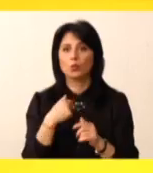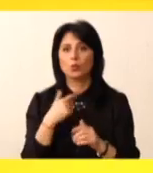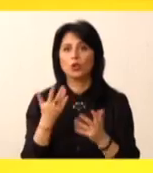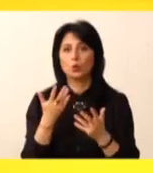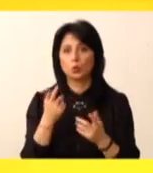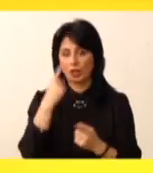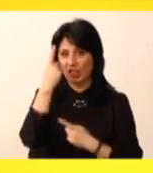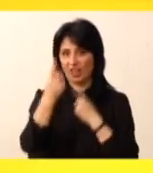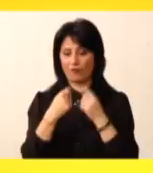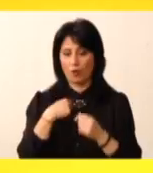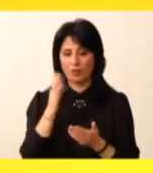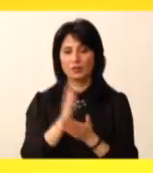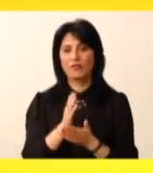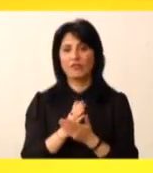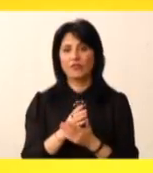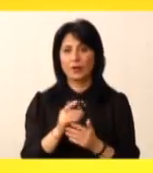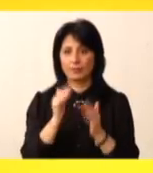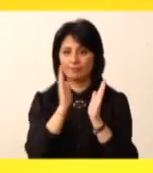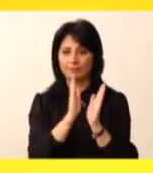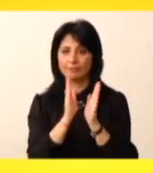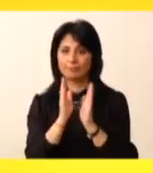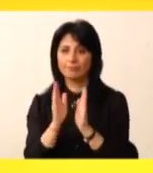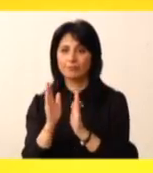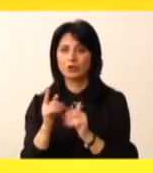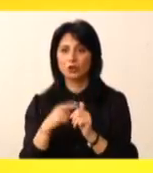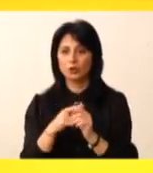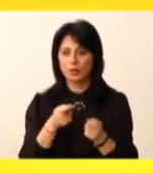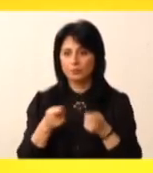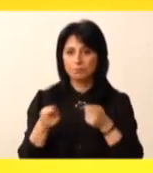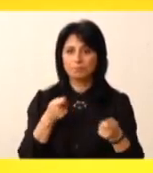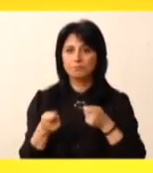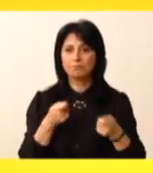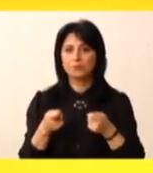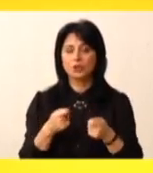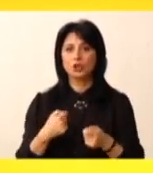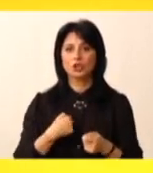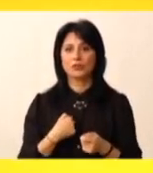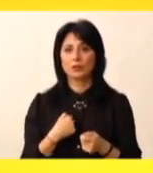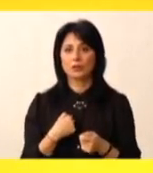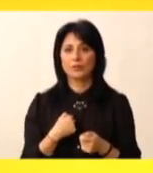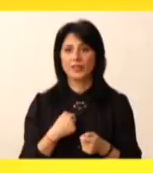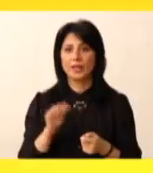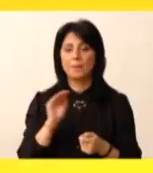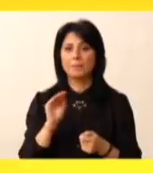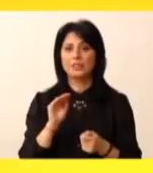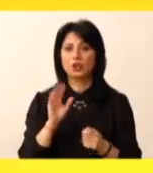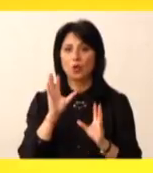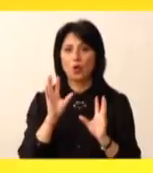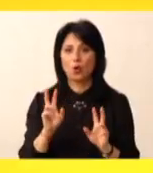ჩვენ ინფორმირებულები ვართ, თუ თადარიგს დავიჭერთ, ეს ნიშნავს თუ არა იმას, რომ ჩვენ